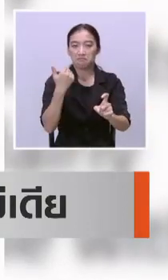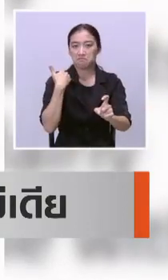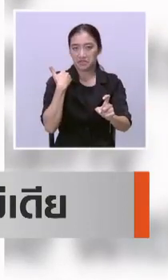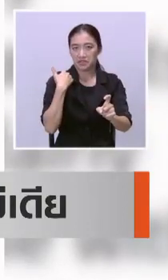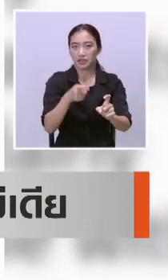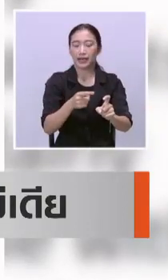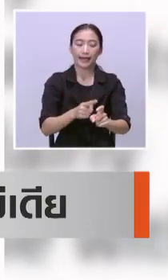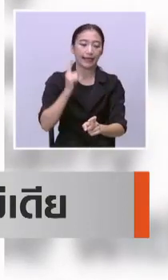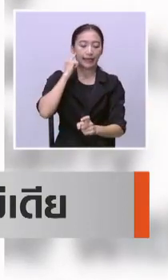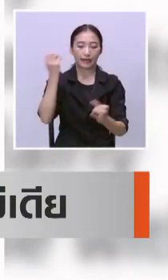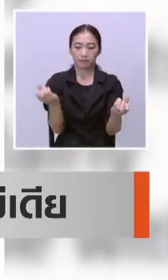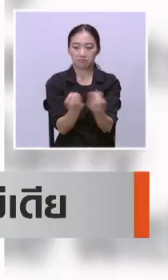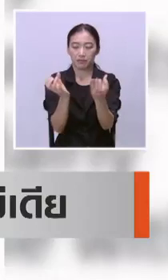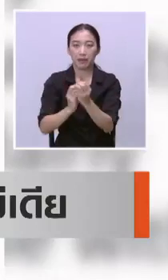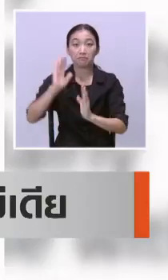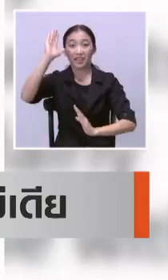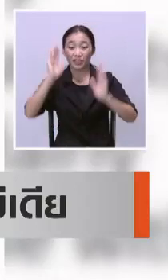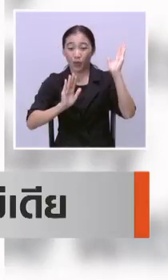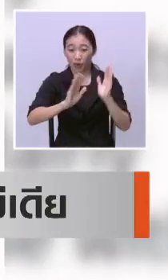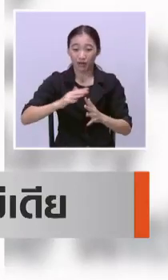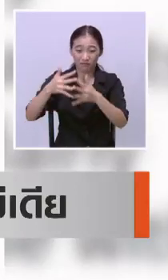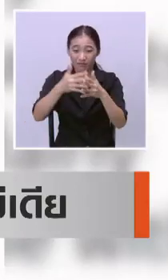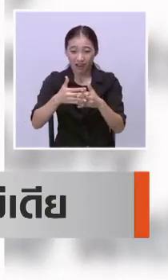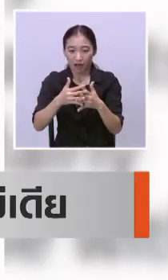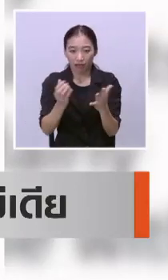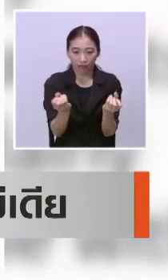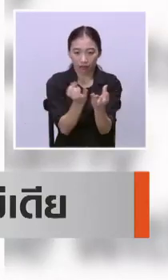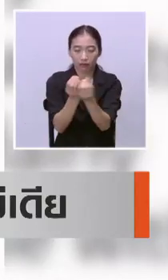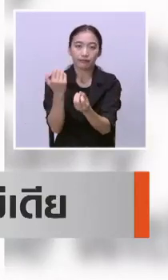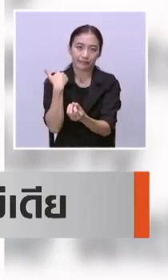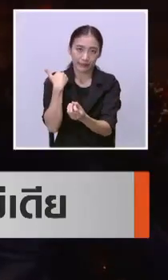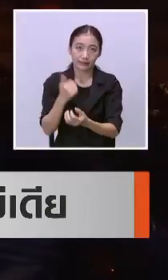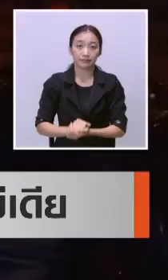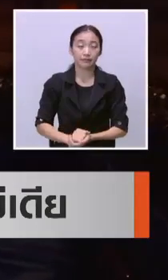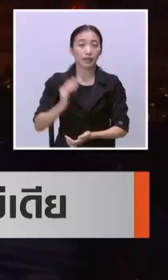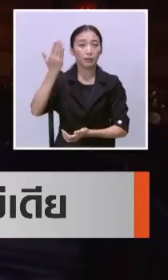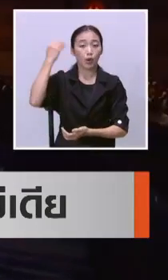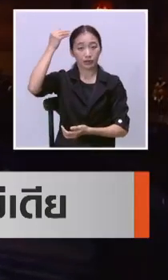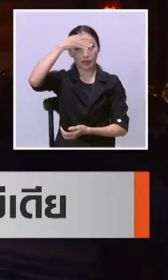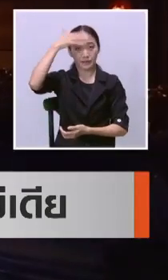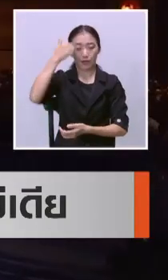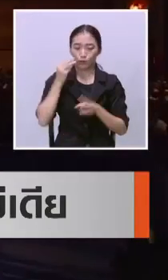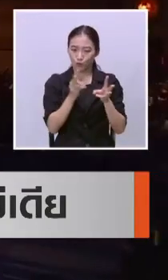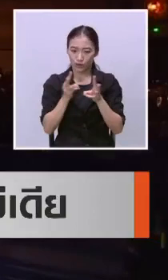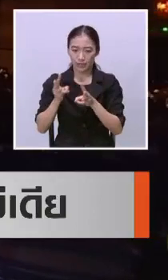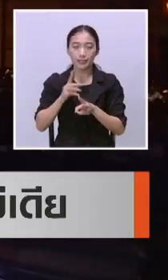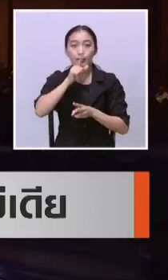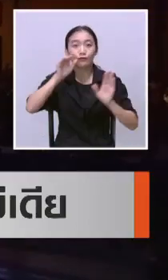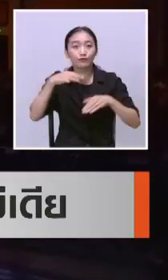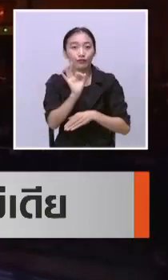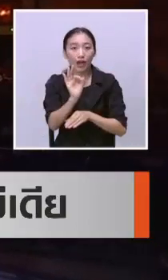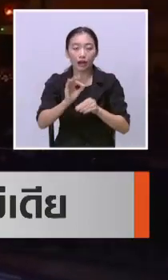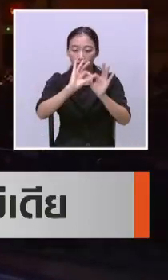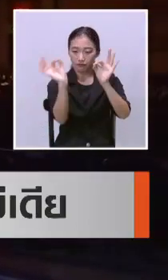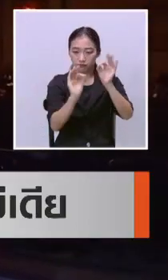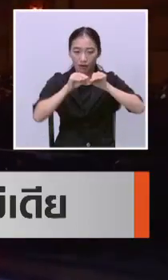รากฐานของสังคมอเมริกันนั้นต้องสั่นคลอนครับที่ผ่านมาอดีตประธานาธิบดีทรัมป์ได้ใช้ Twitter ในการสื่อสารกับกลุ่ม